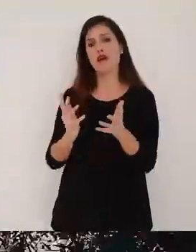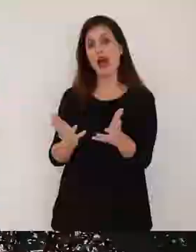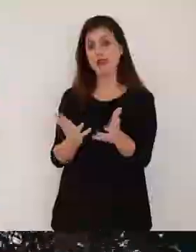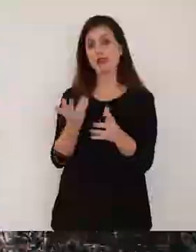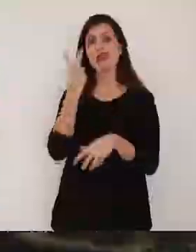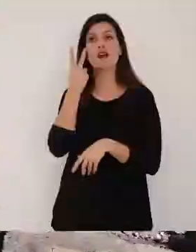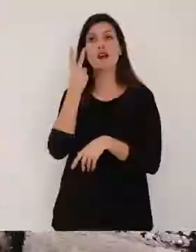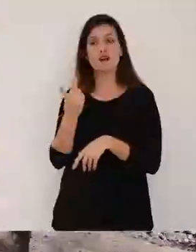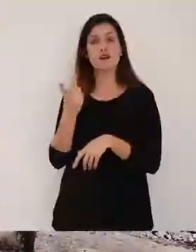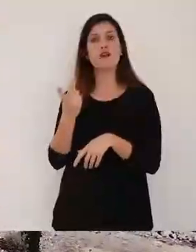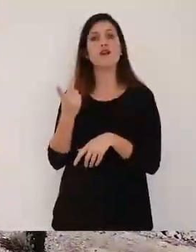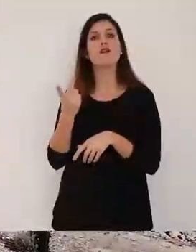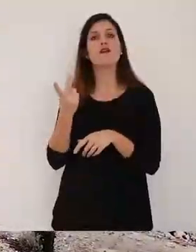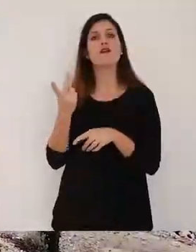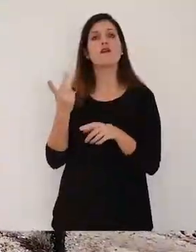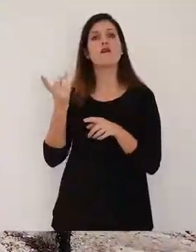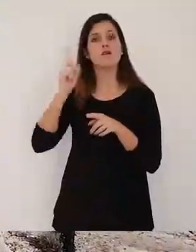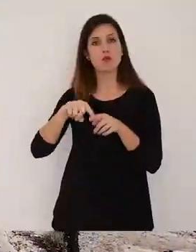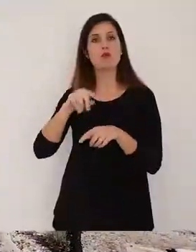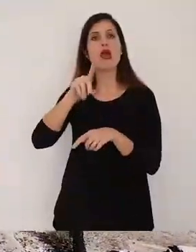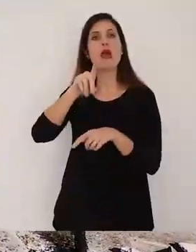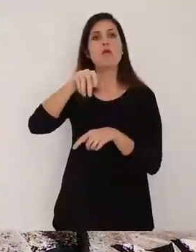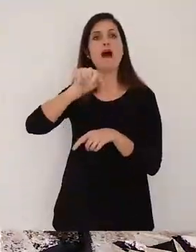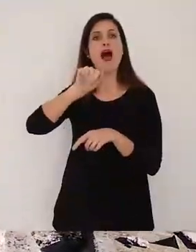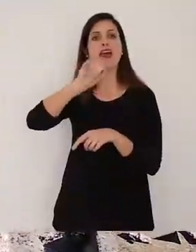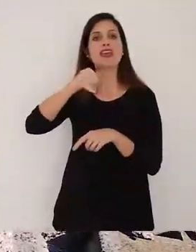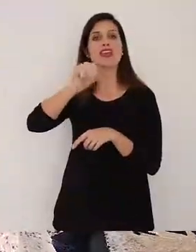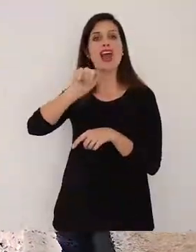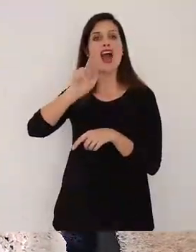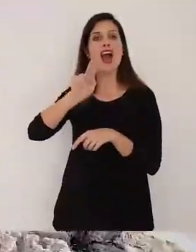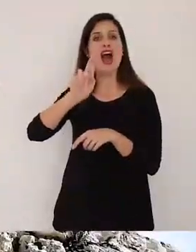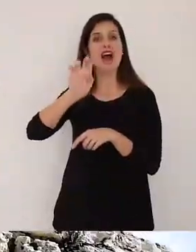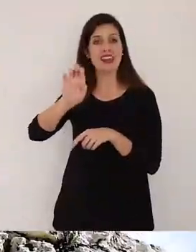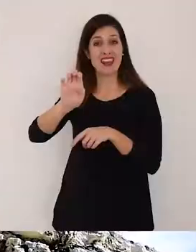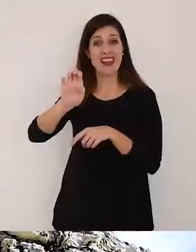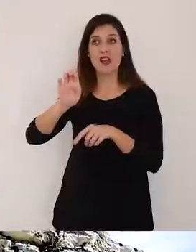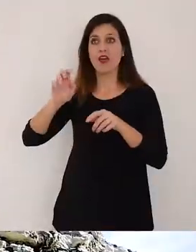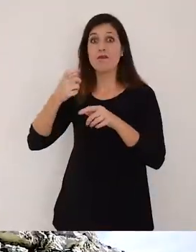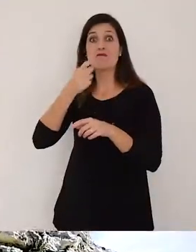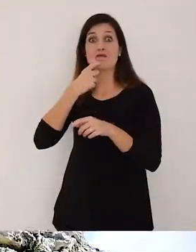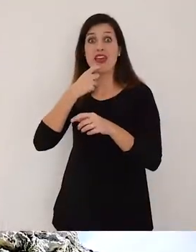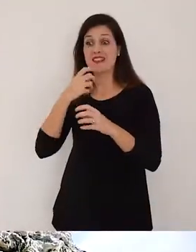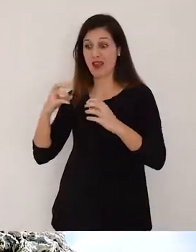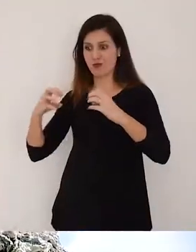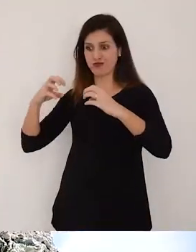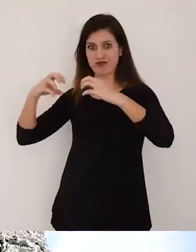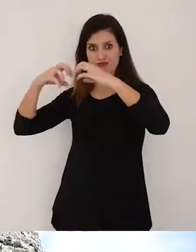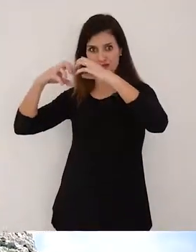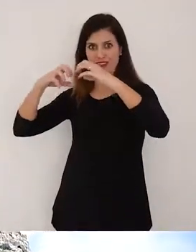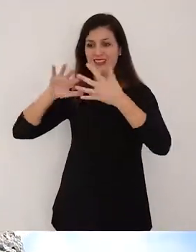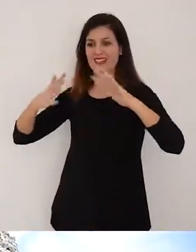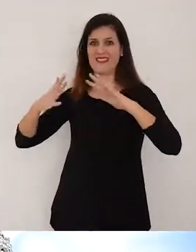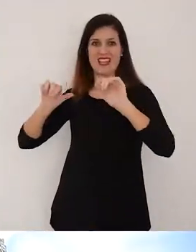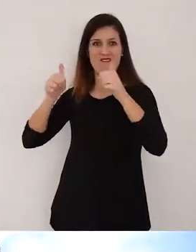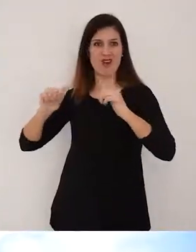Passeggiando nella campagna miggianese si possono fare piacevoli incontri, come le paiare, edifici rurali realizzati con le pietre a